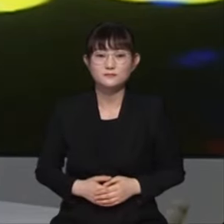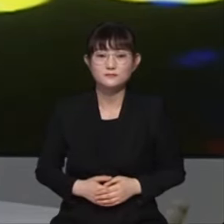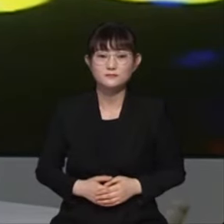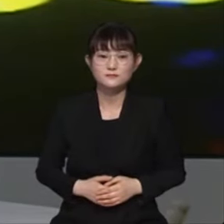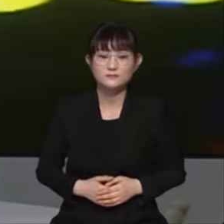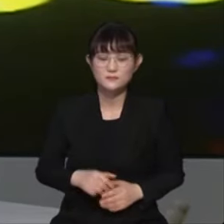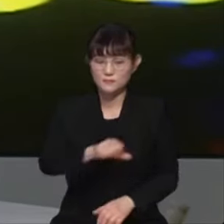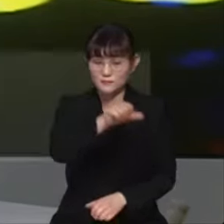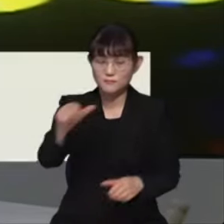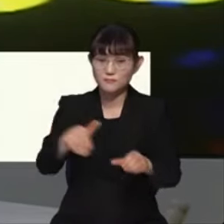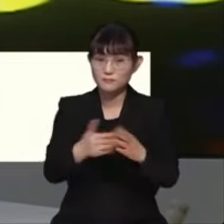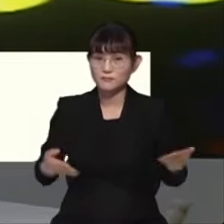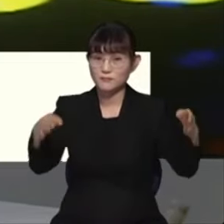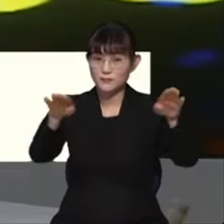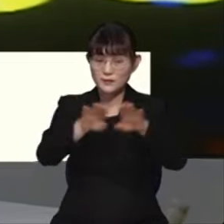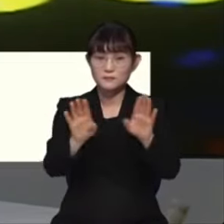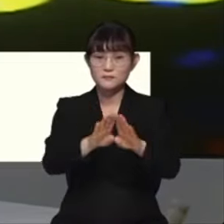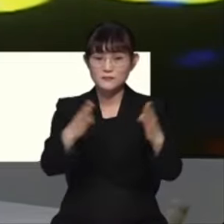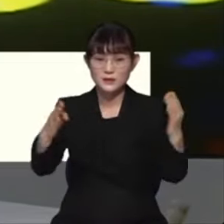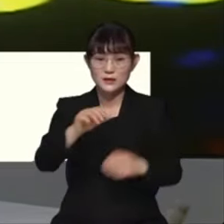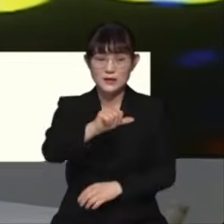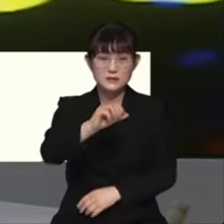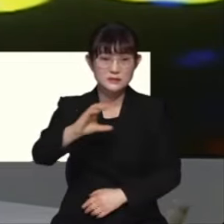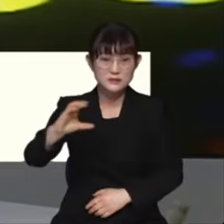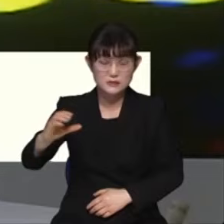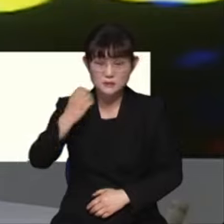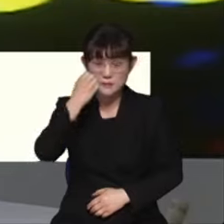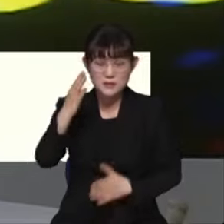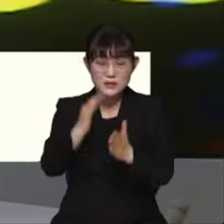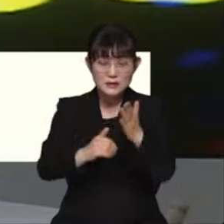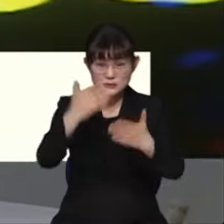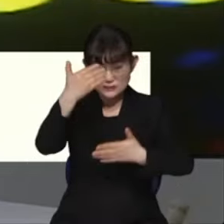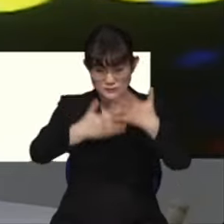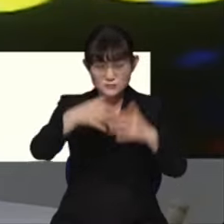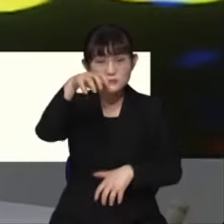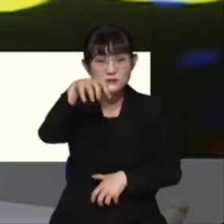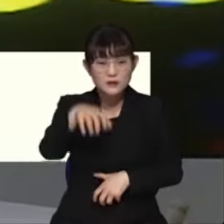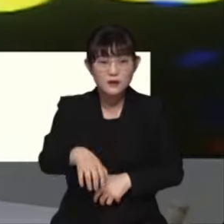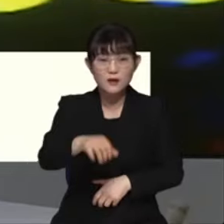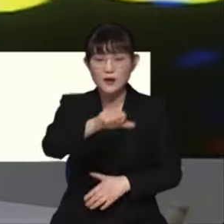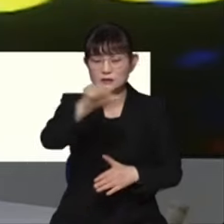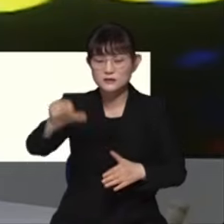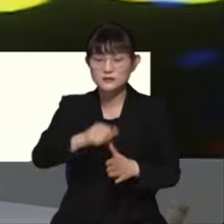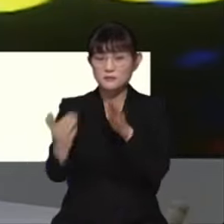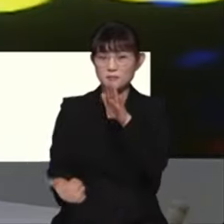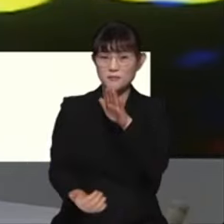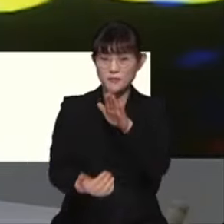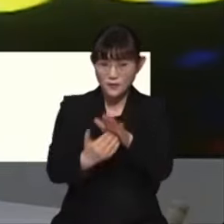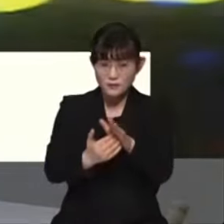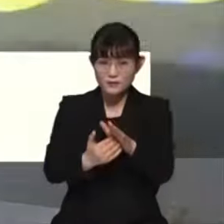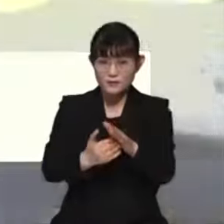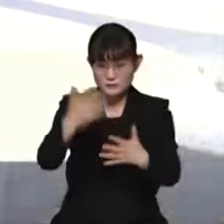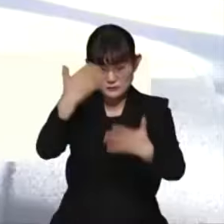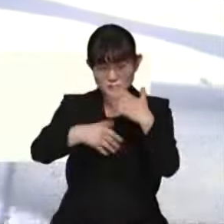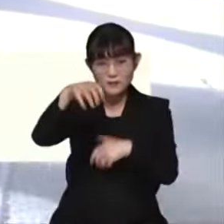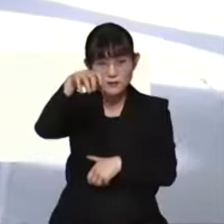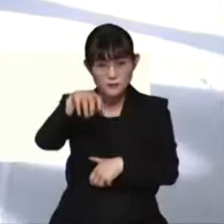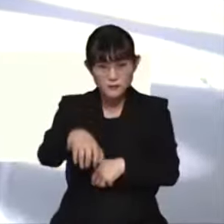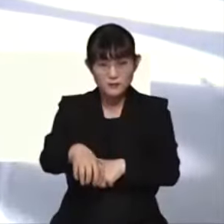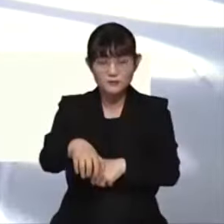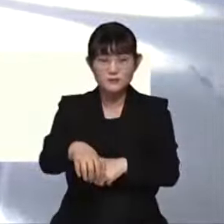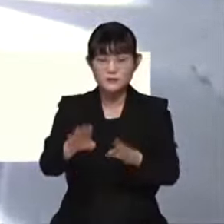국내 아시아 문화전당에서 열리는 ACC 신비한 극장이 아시아 최대 규모의 블랙박스형 극장에서